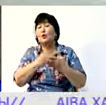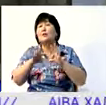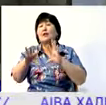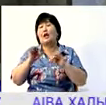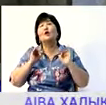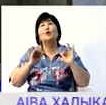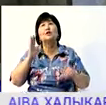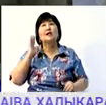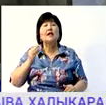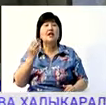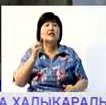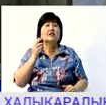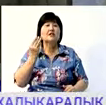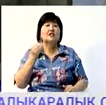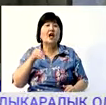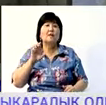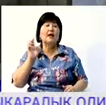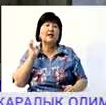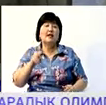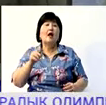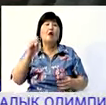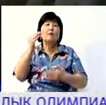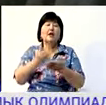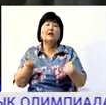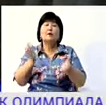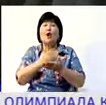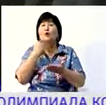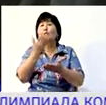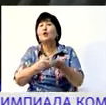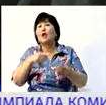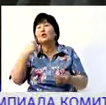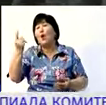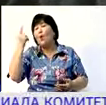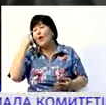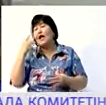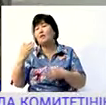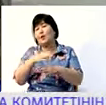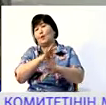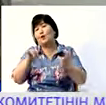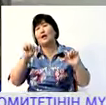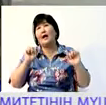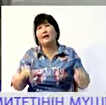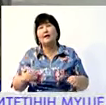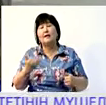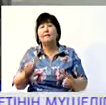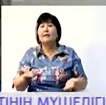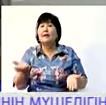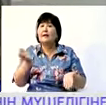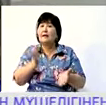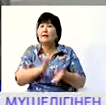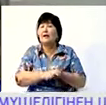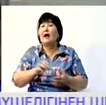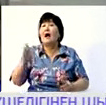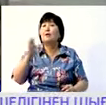таңдауымды жасаймын. Штабқа келіп бағдарламамен танысқан тұрғындар өз ұсыныстарын айтып, ойларымен де бөлісе алады. Сейчас вот ознакомился.